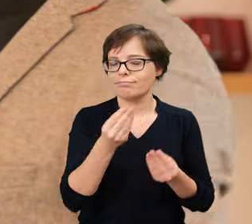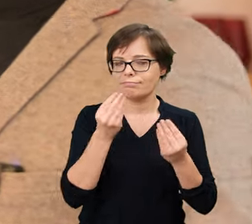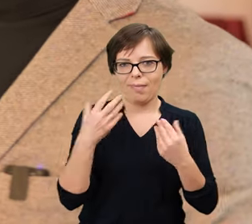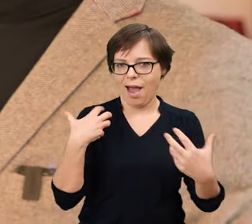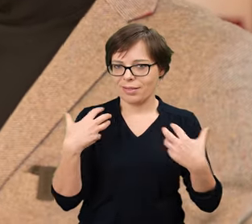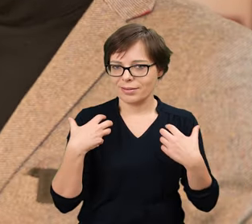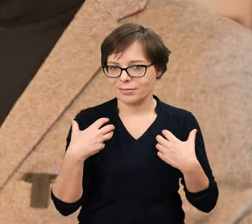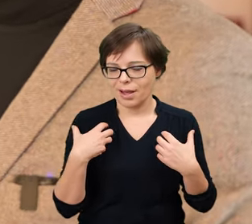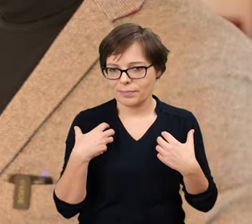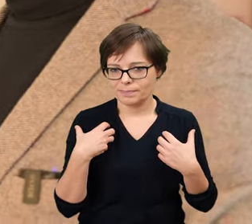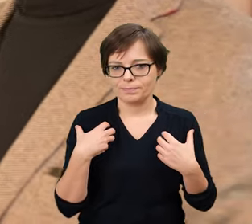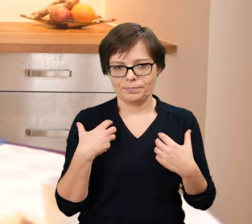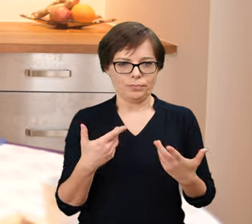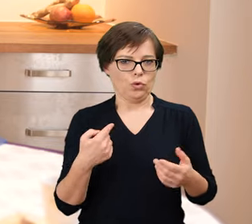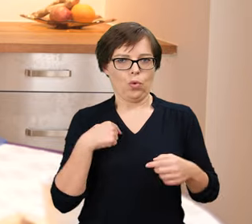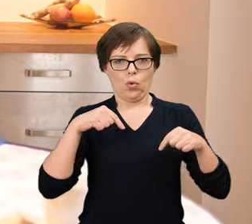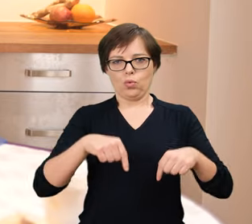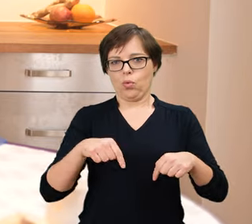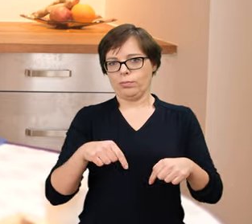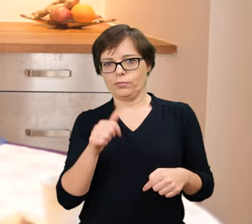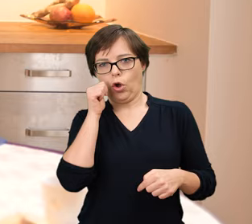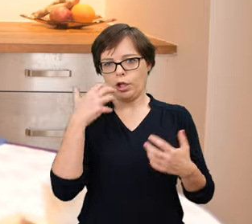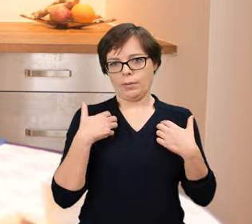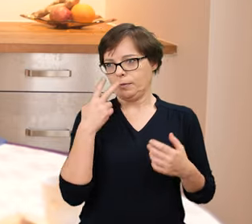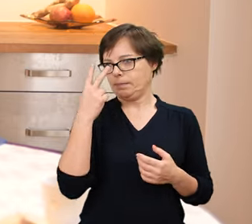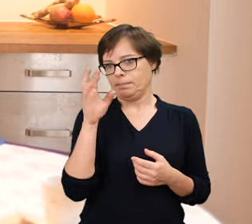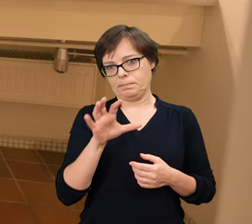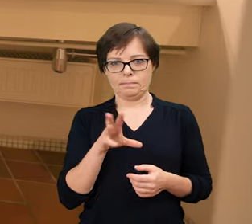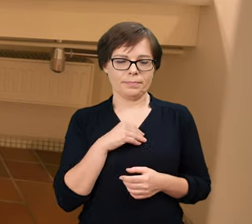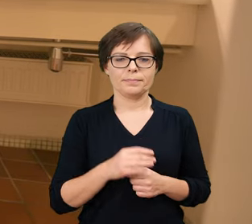znakomitego artysty. Towarzyszą mi tutaj na co dzień.